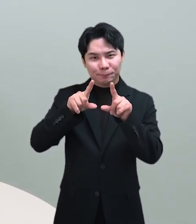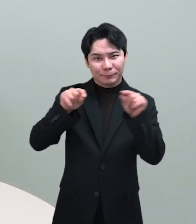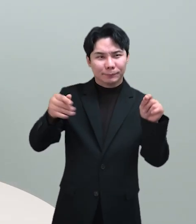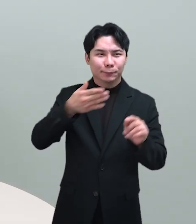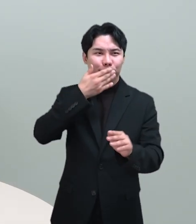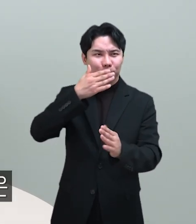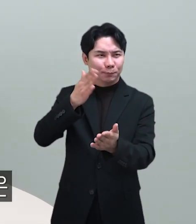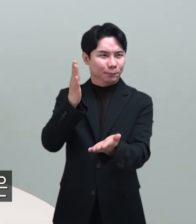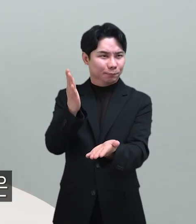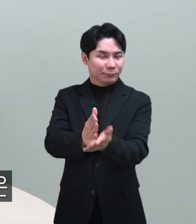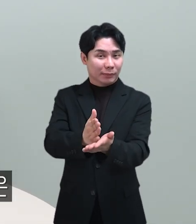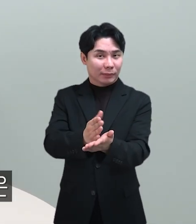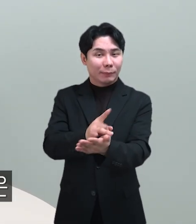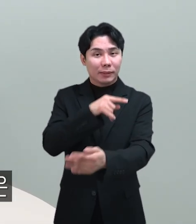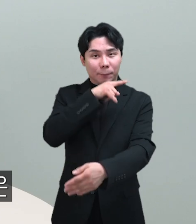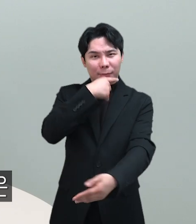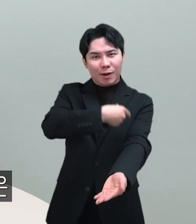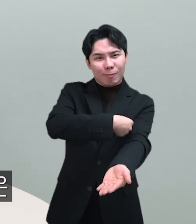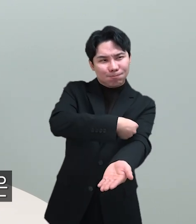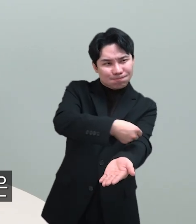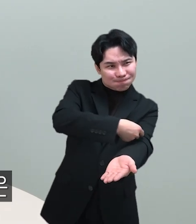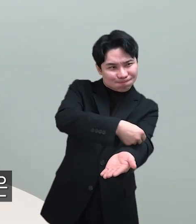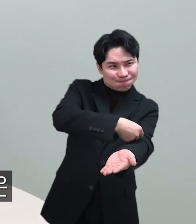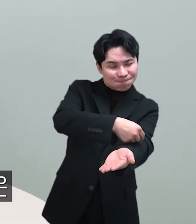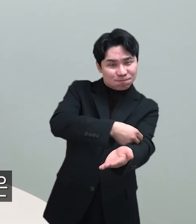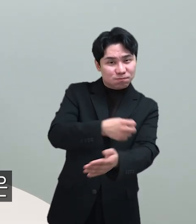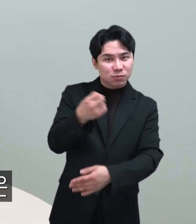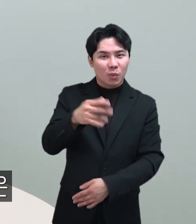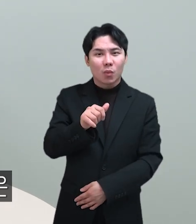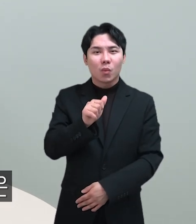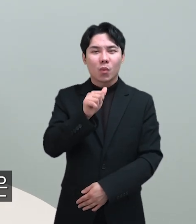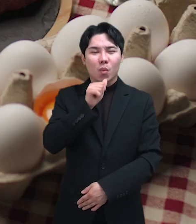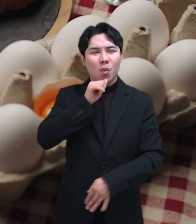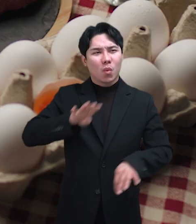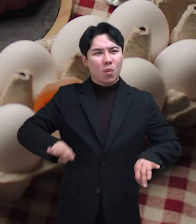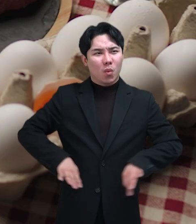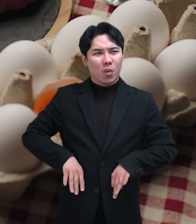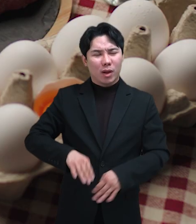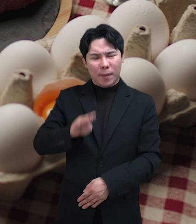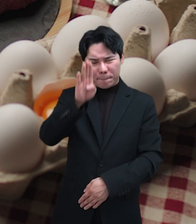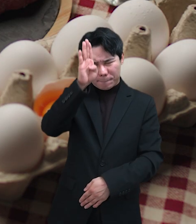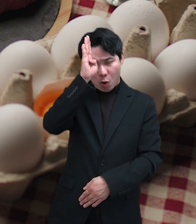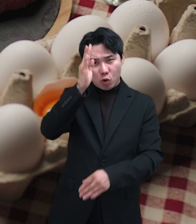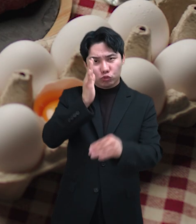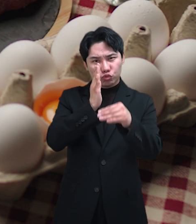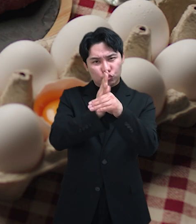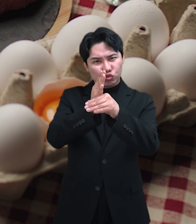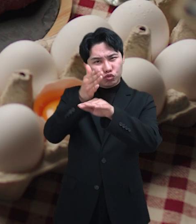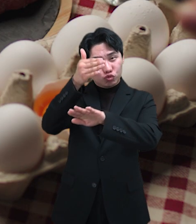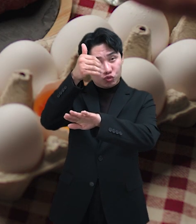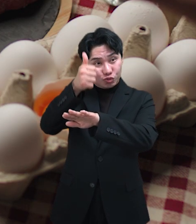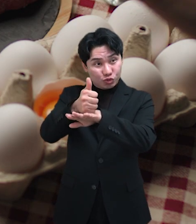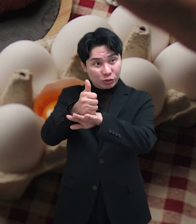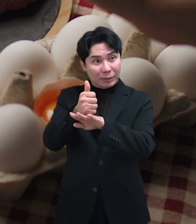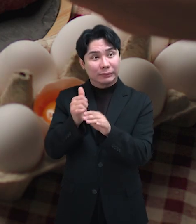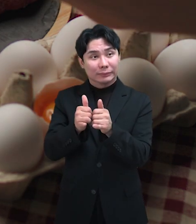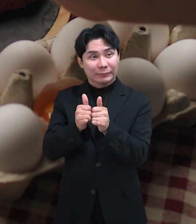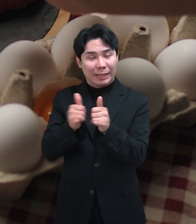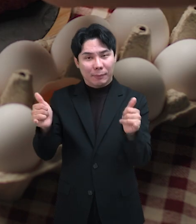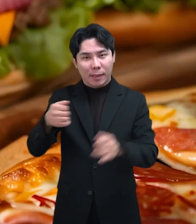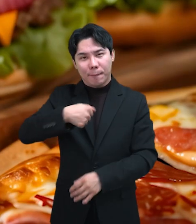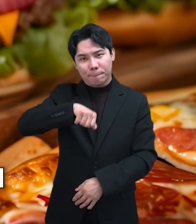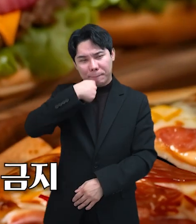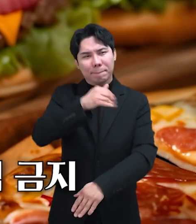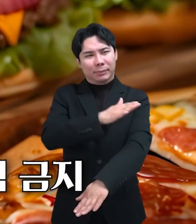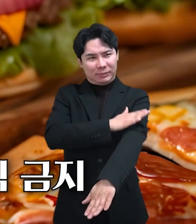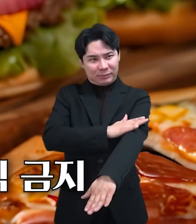말씀을 드리면, 신장 질환이 있는 초기 단계 환자분들은 단백질 섭취를 피하시는 게 좋고요.